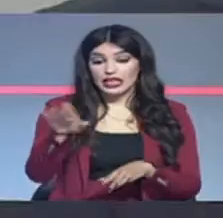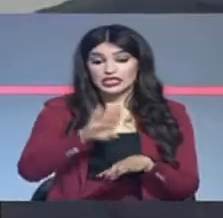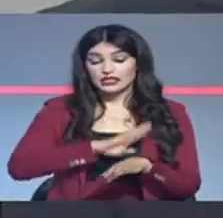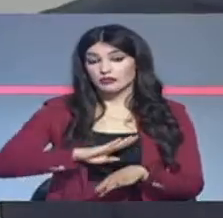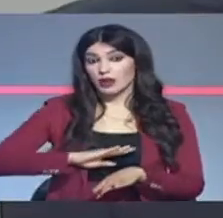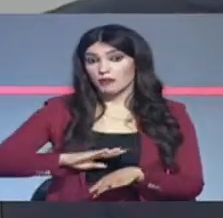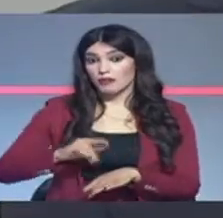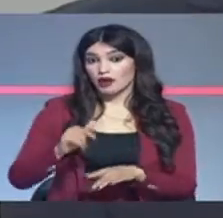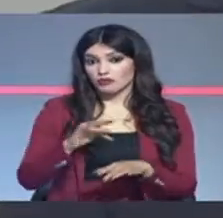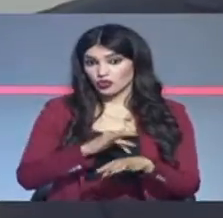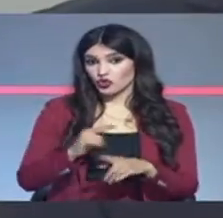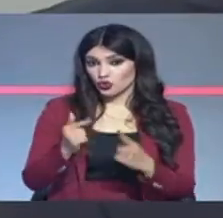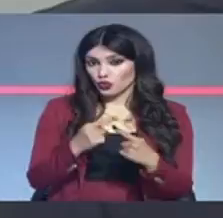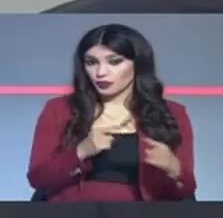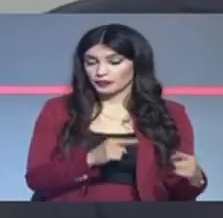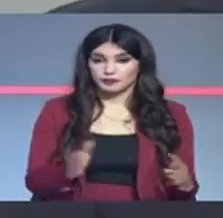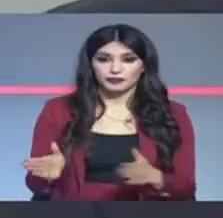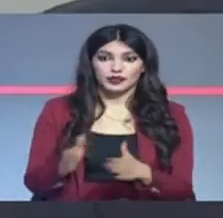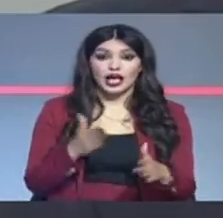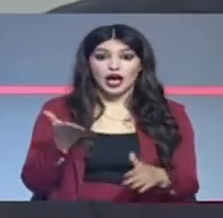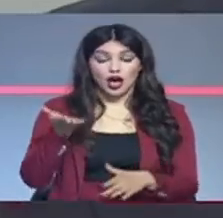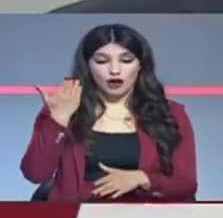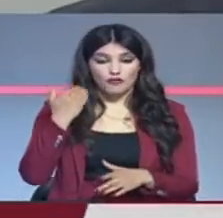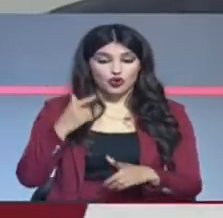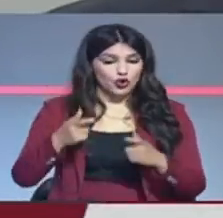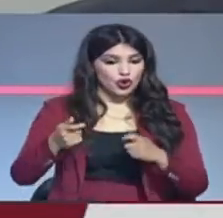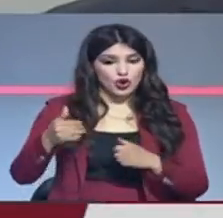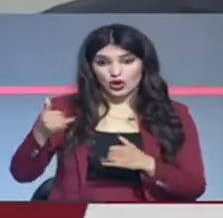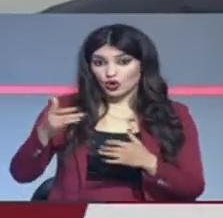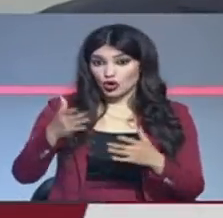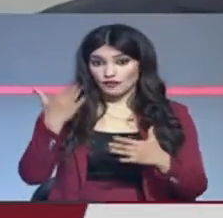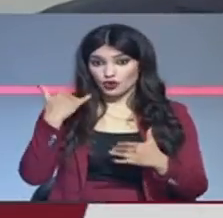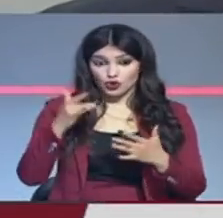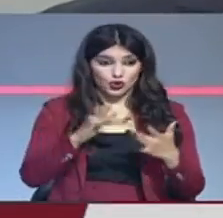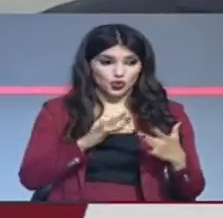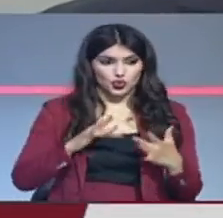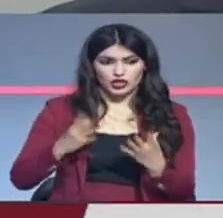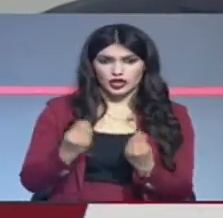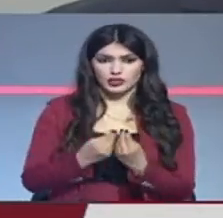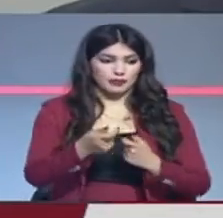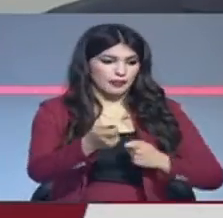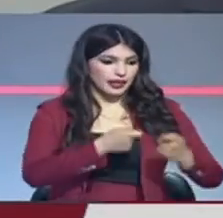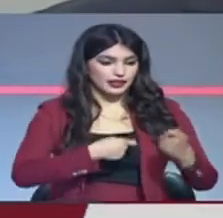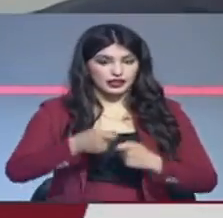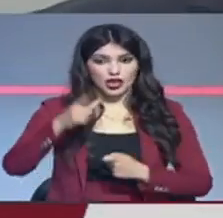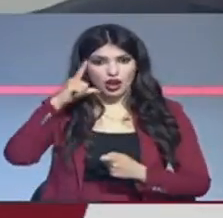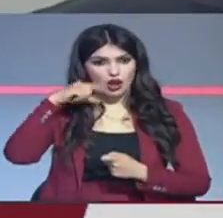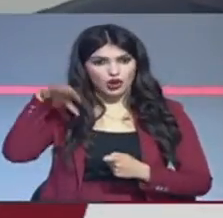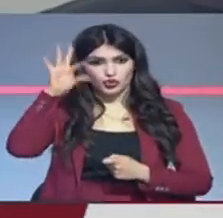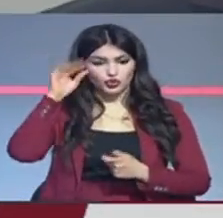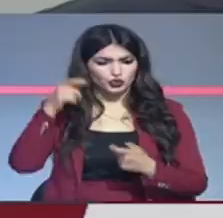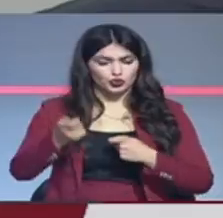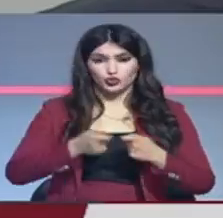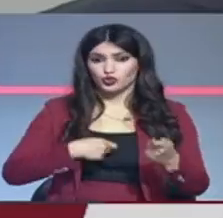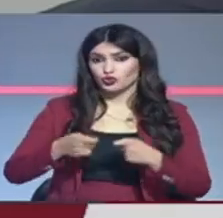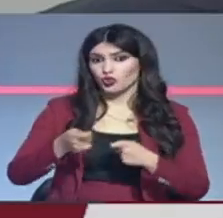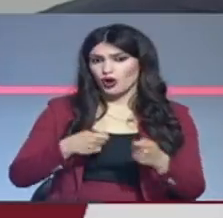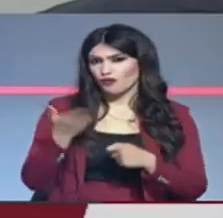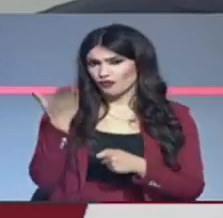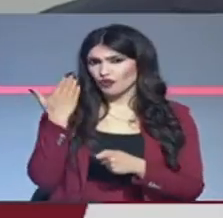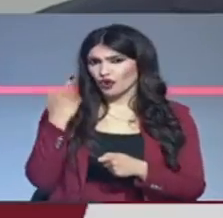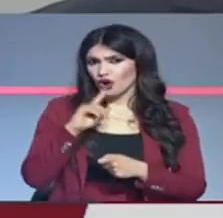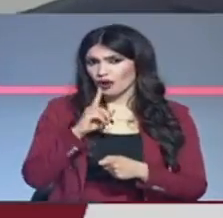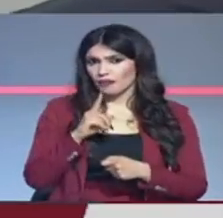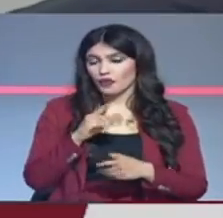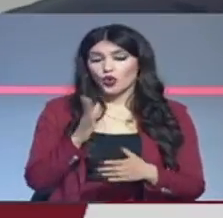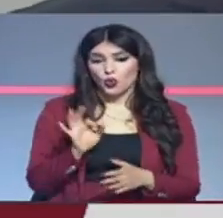يدخل فيه احنا كنا ديما باتصال مع في ليبيا اه طلعتنا كانت تمشي ربما قصدنا نوعا ما في